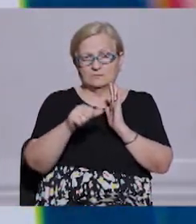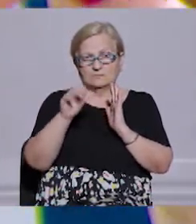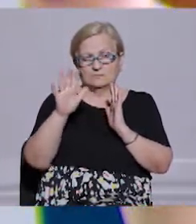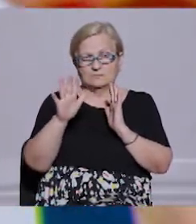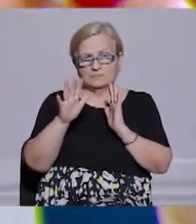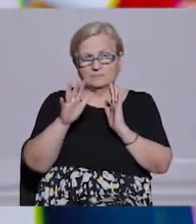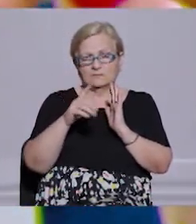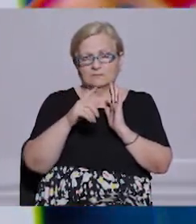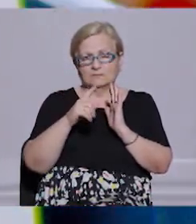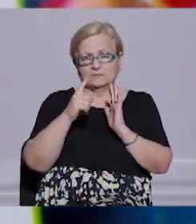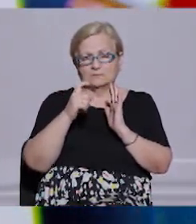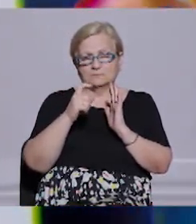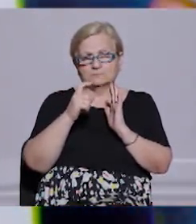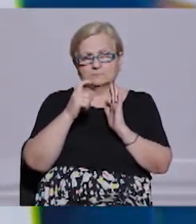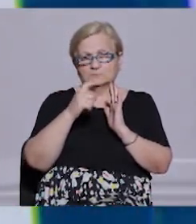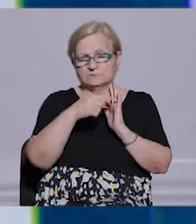165